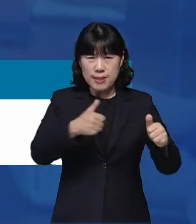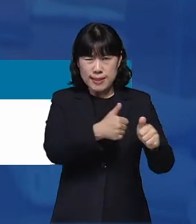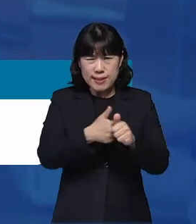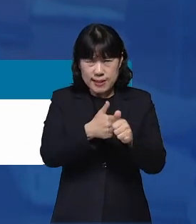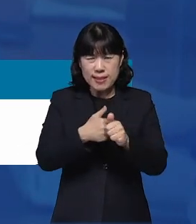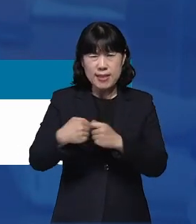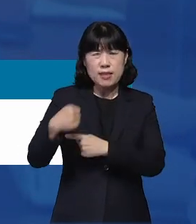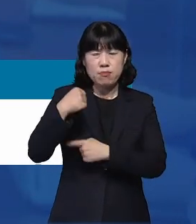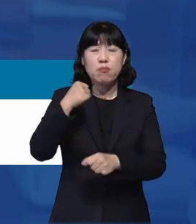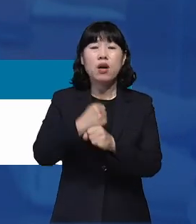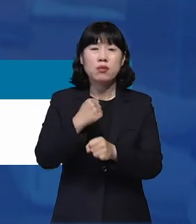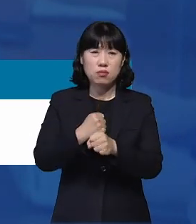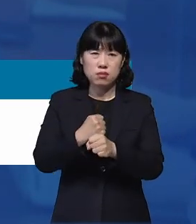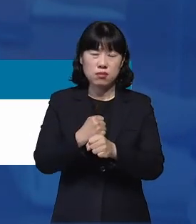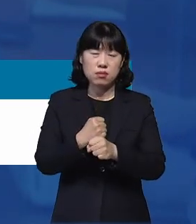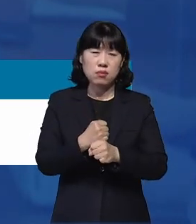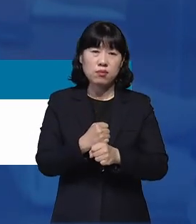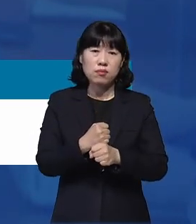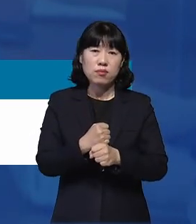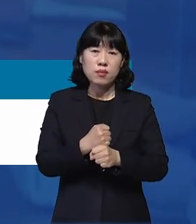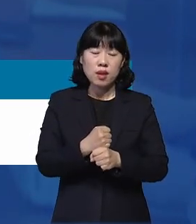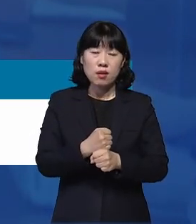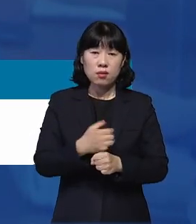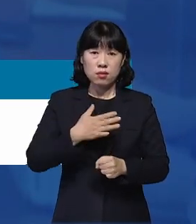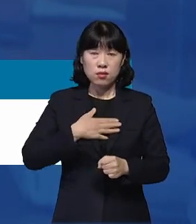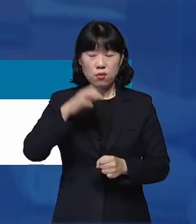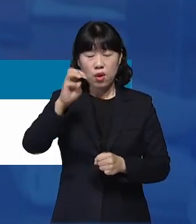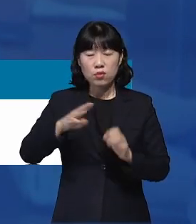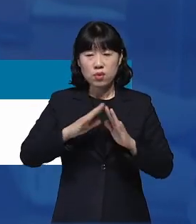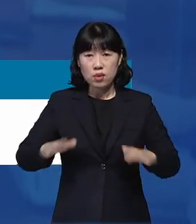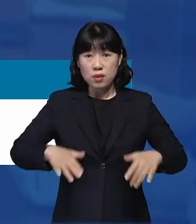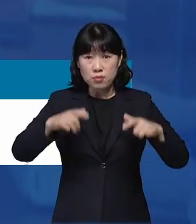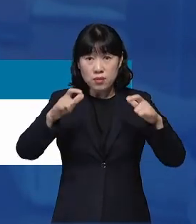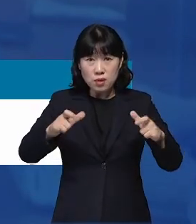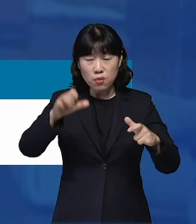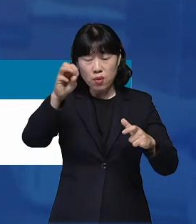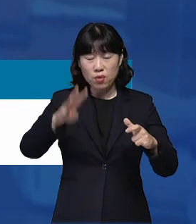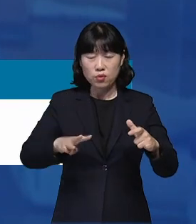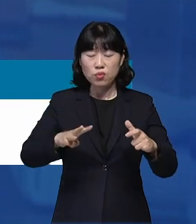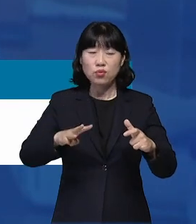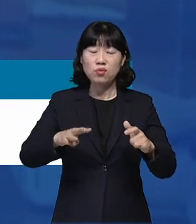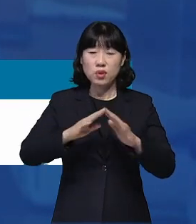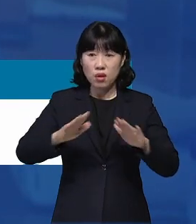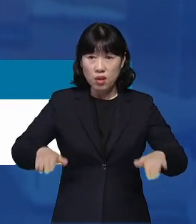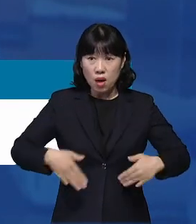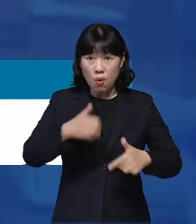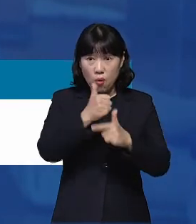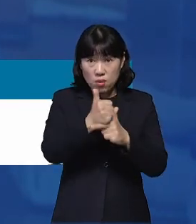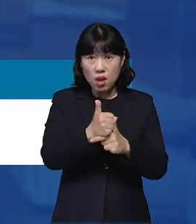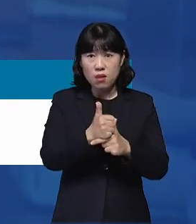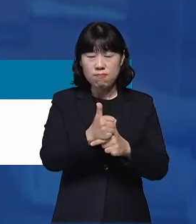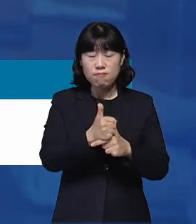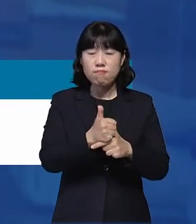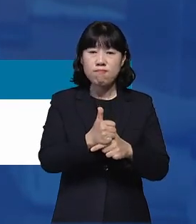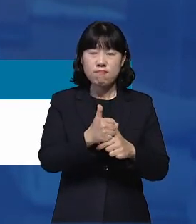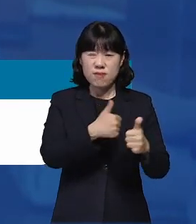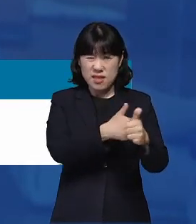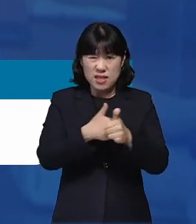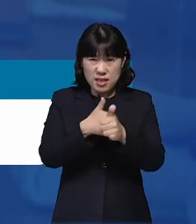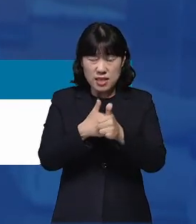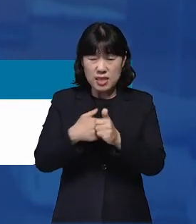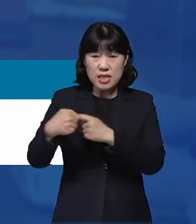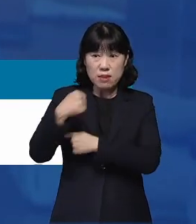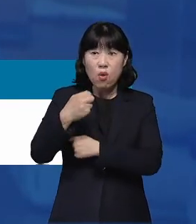되겠습니다 박용진 2 광주와 전남에서 혼합 에서 지지 받지 못하고 어떻게 어 이제 병 지사와